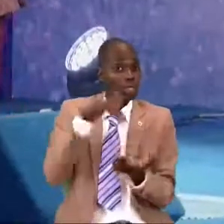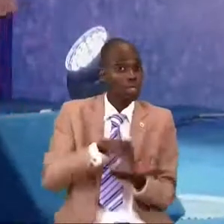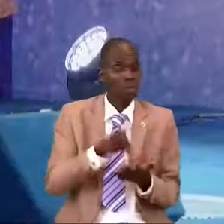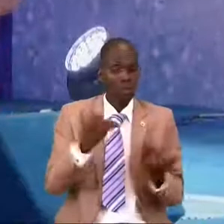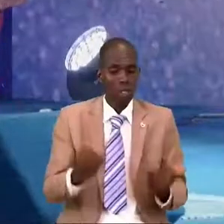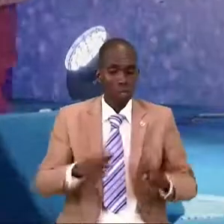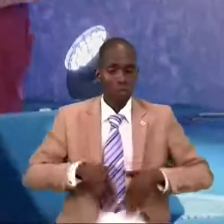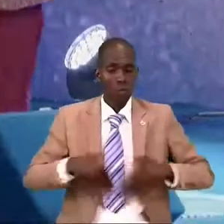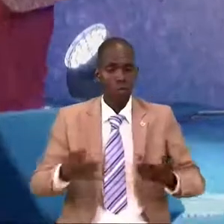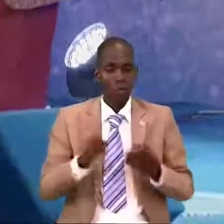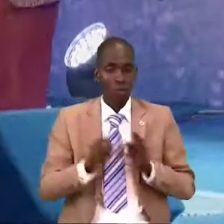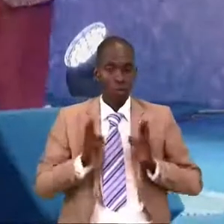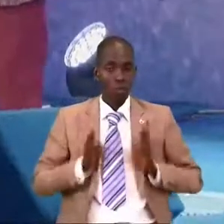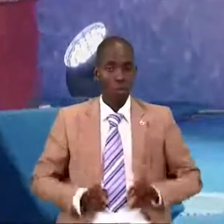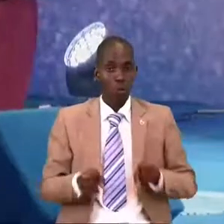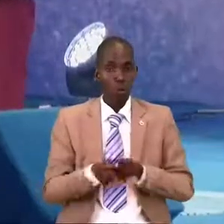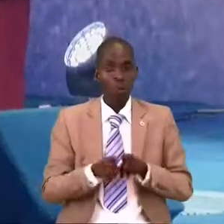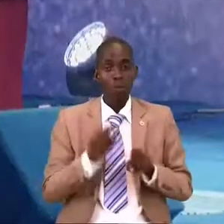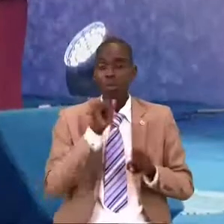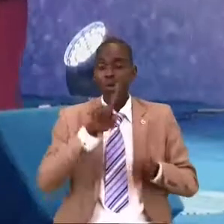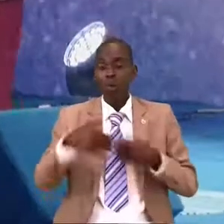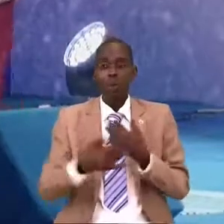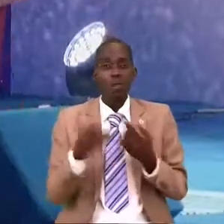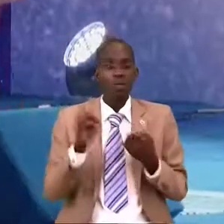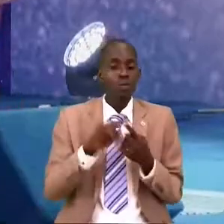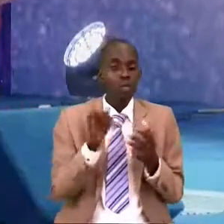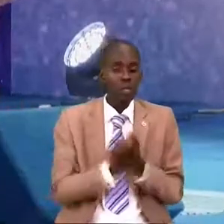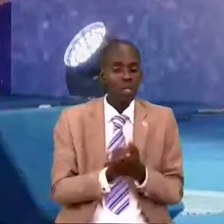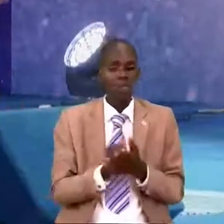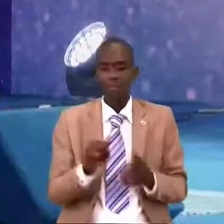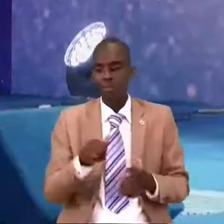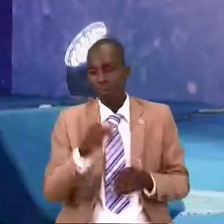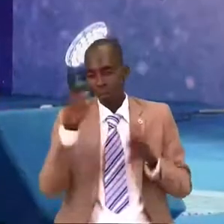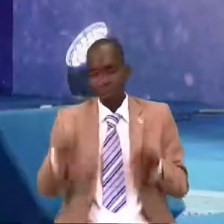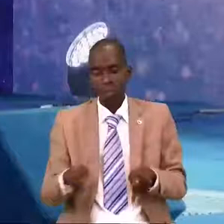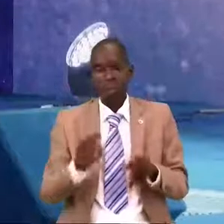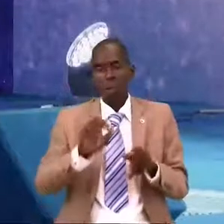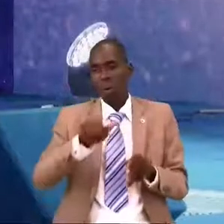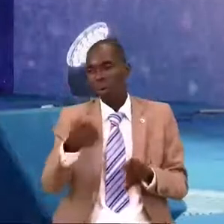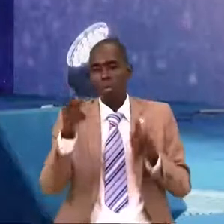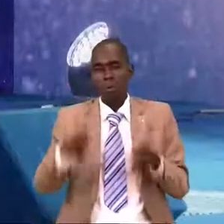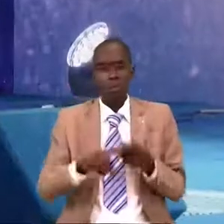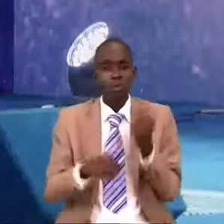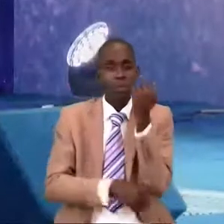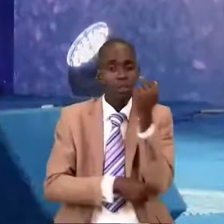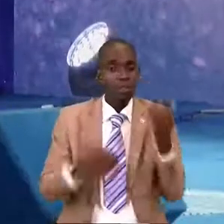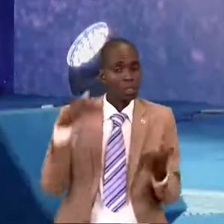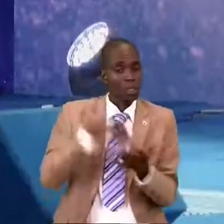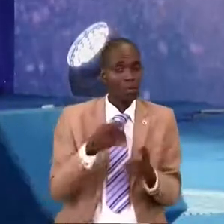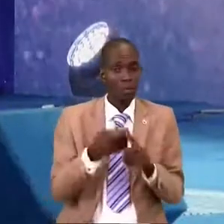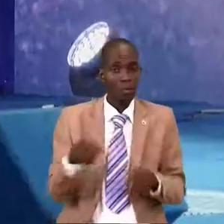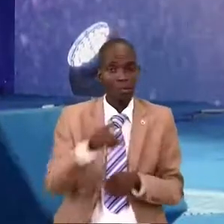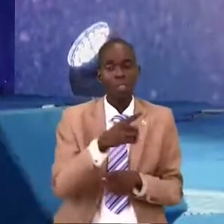homme pour voler encore quoi que ce soit, et de confesser vos péchés les uns aux autres, et prier les uns pour les autres,